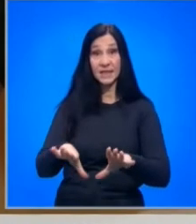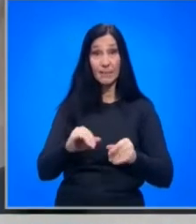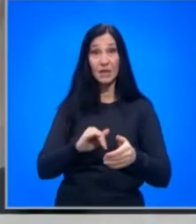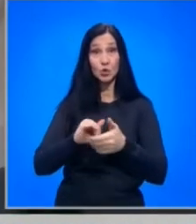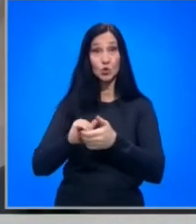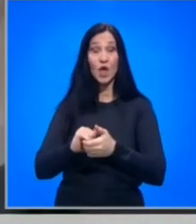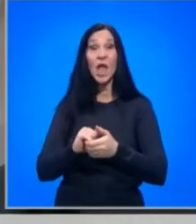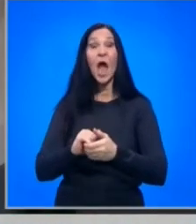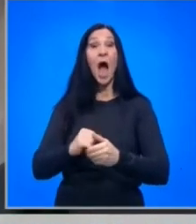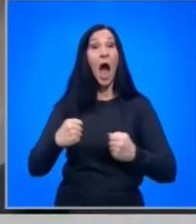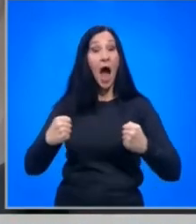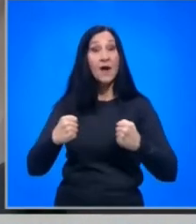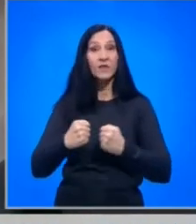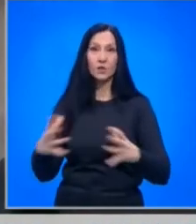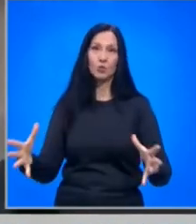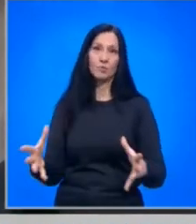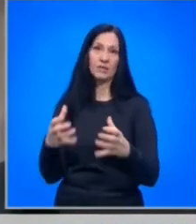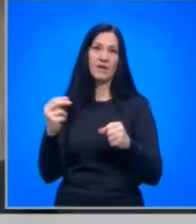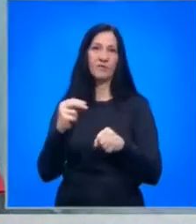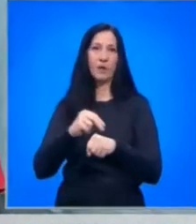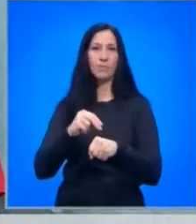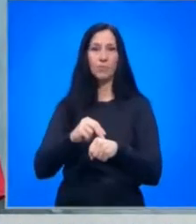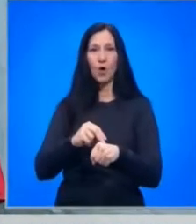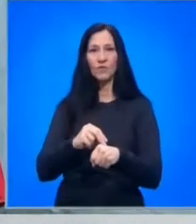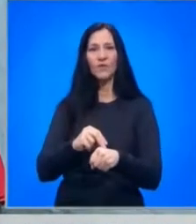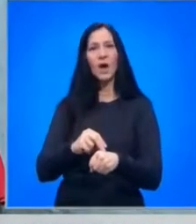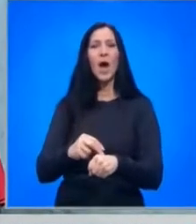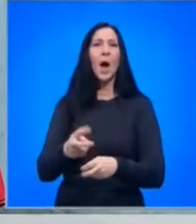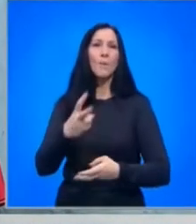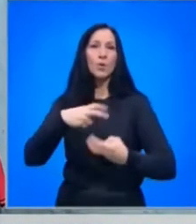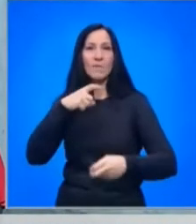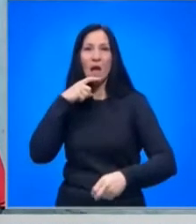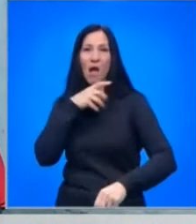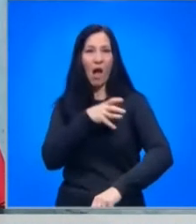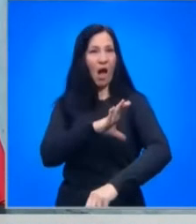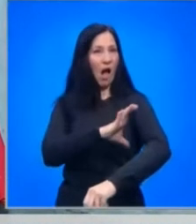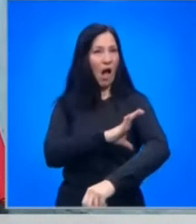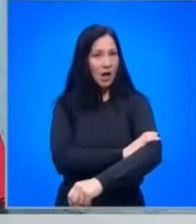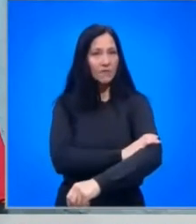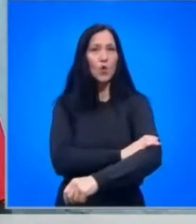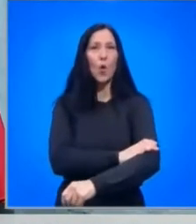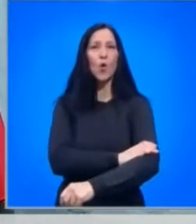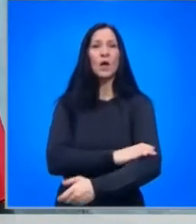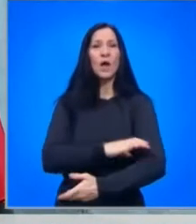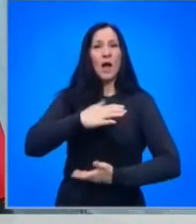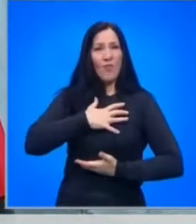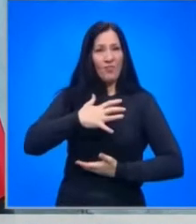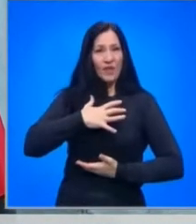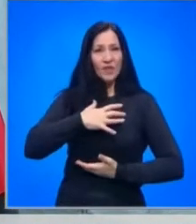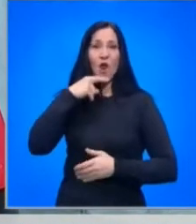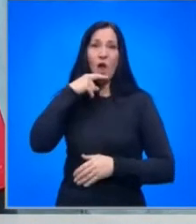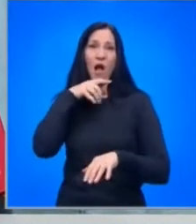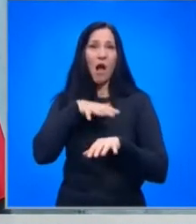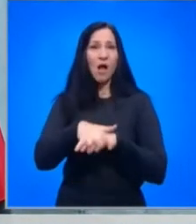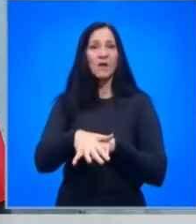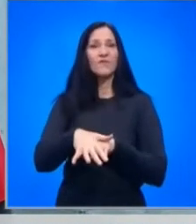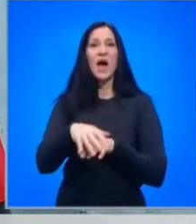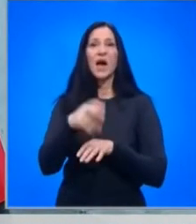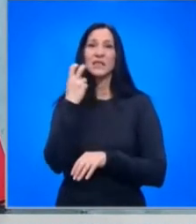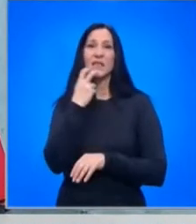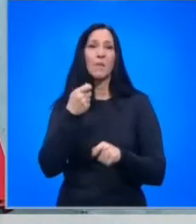Сдружението Аварийно спасяване Пловдив. Мерим кръвно налягане, сатурация, кръвна захар, правим ЕКГ